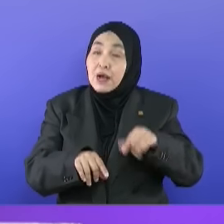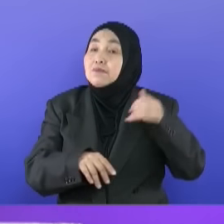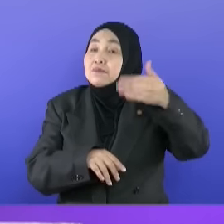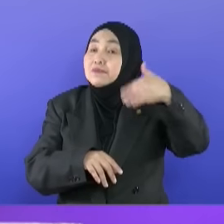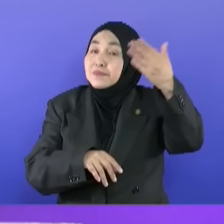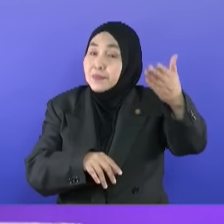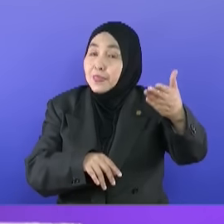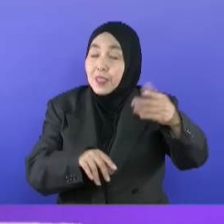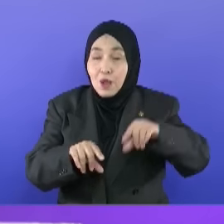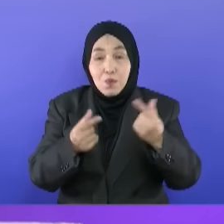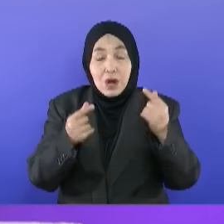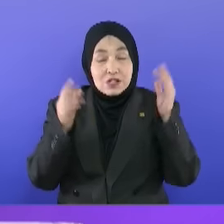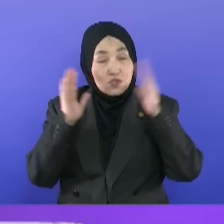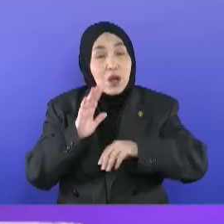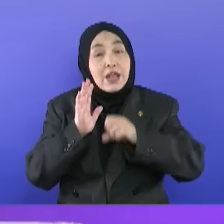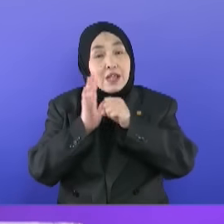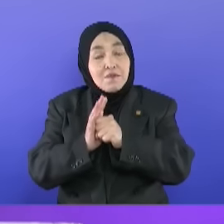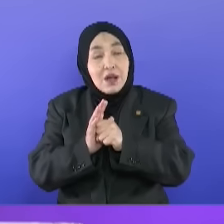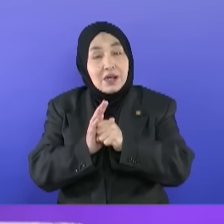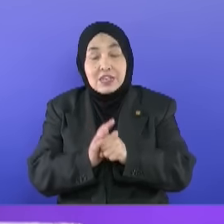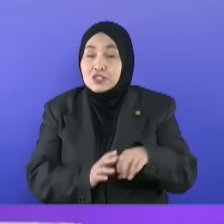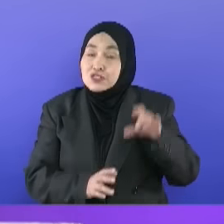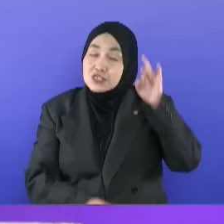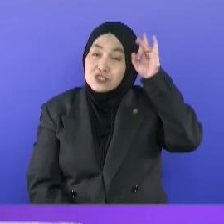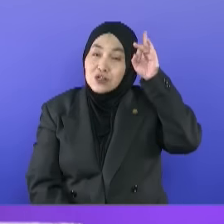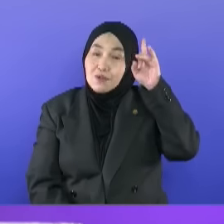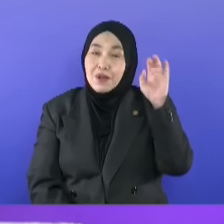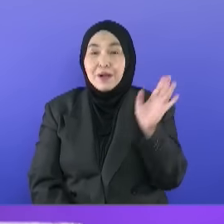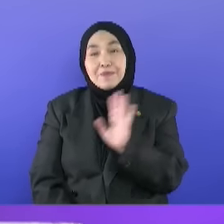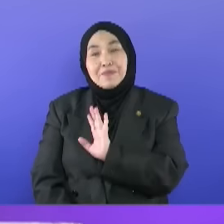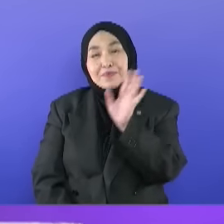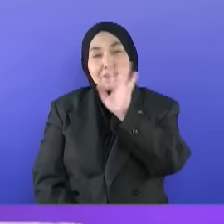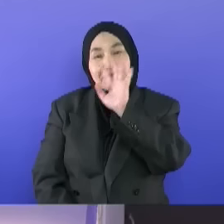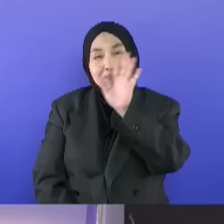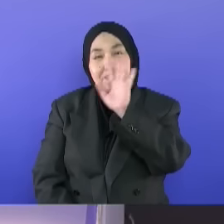akan datang Quran solat infaq insya-Allah.